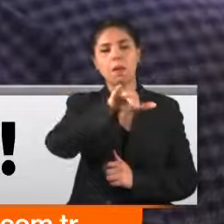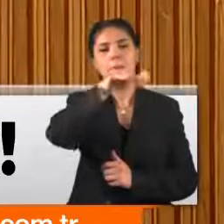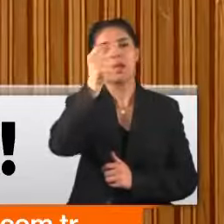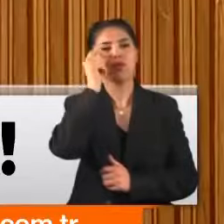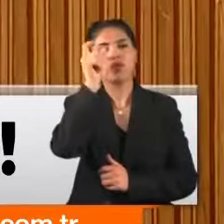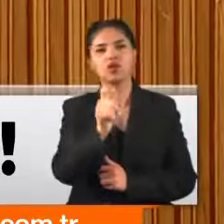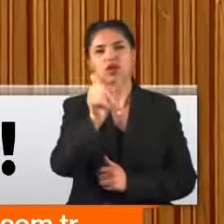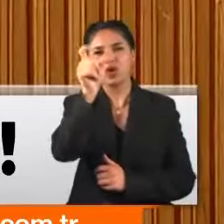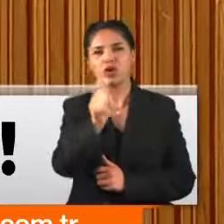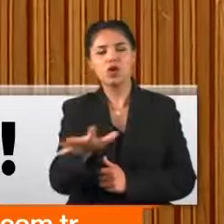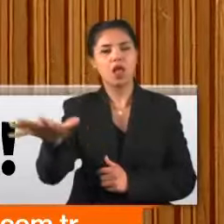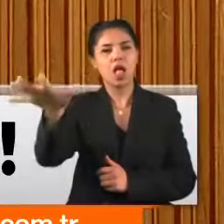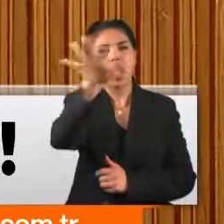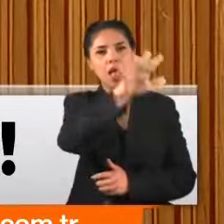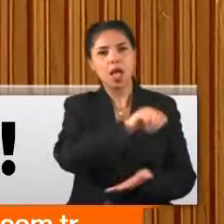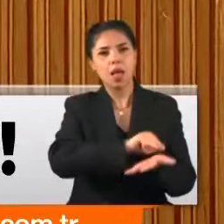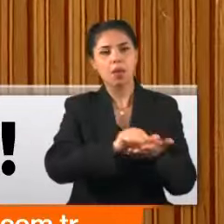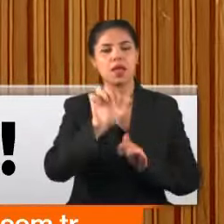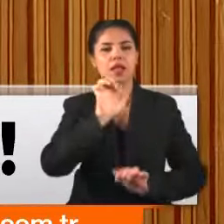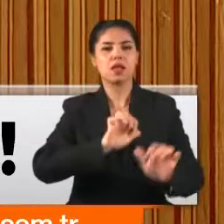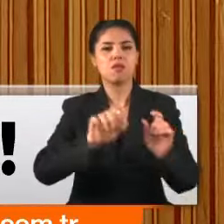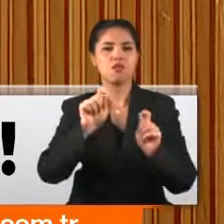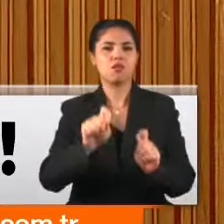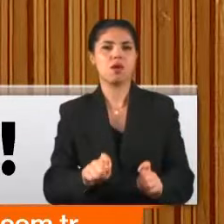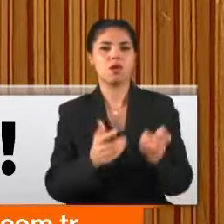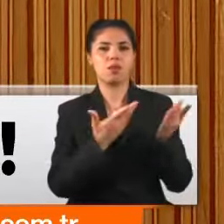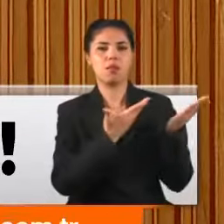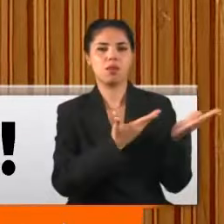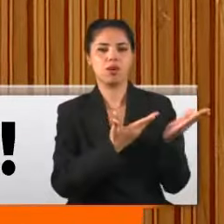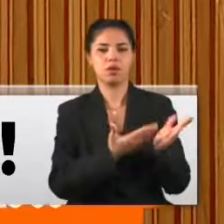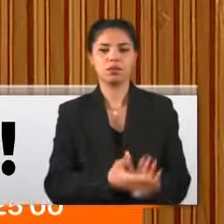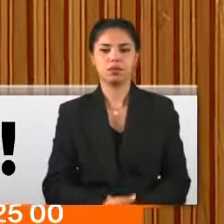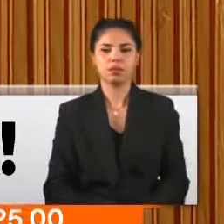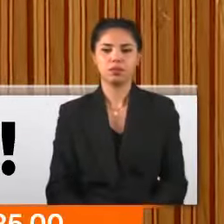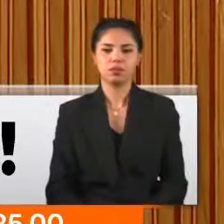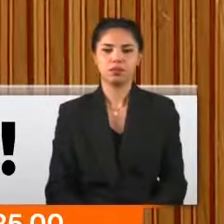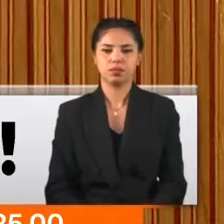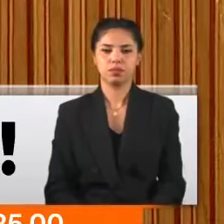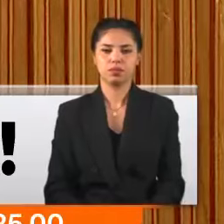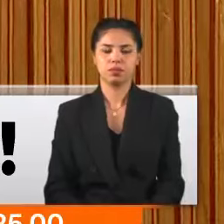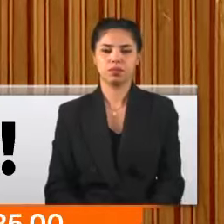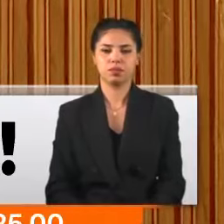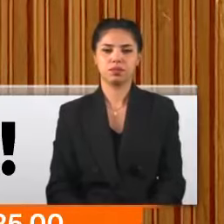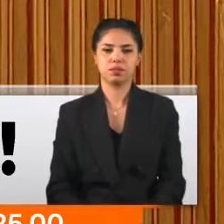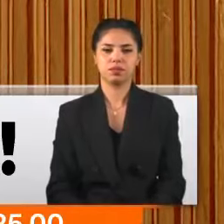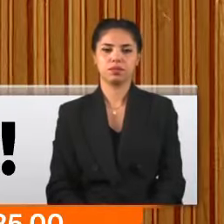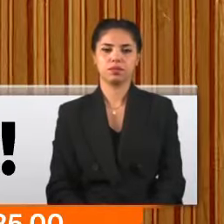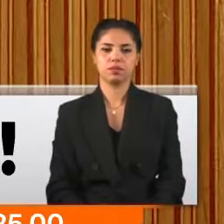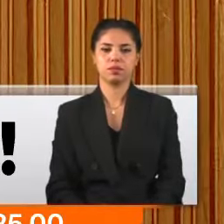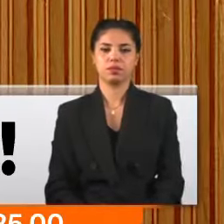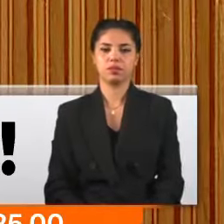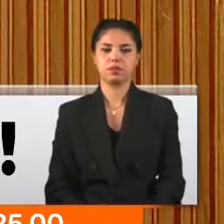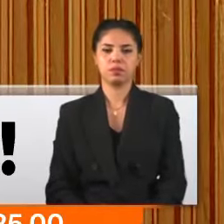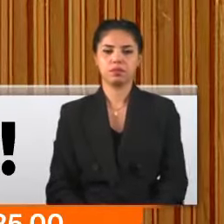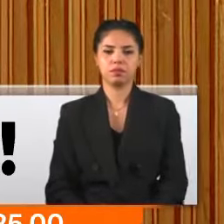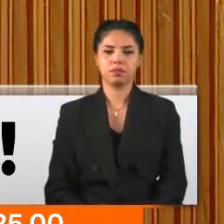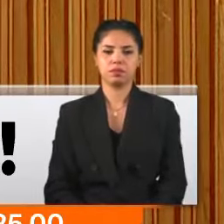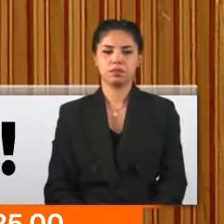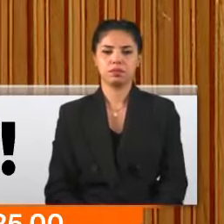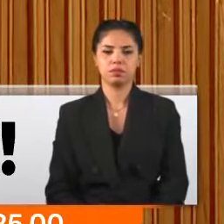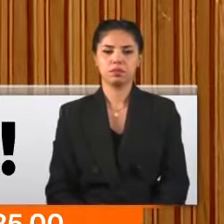savundu. Tayfun, Can Atalay, Çiğdem Mater, Mine Özer'den Osman Kavala